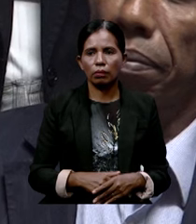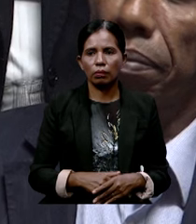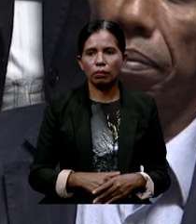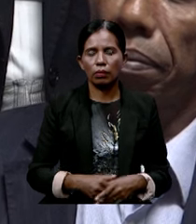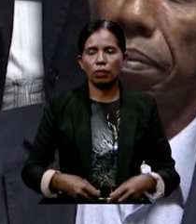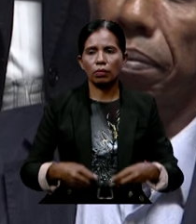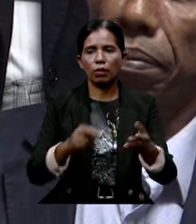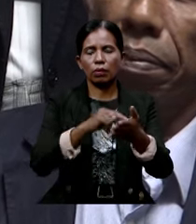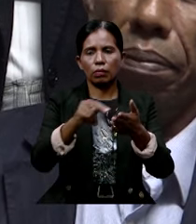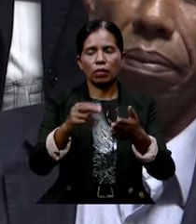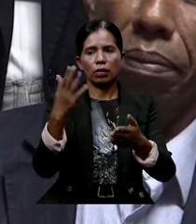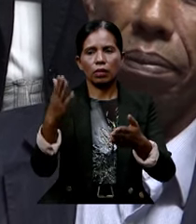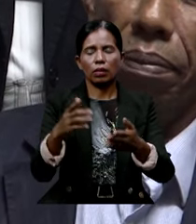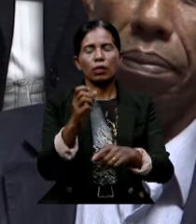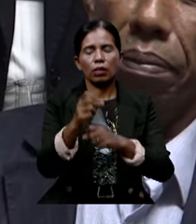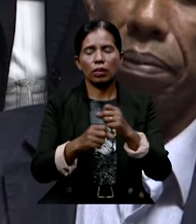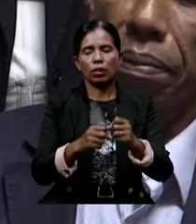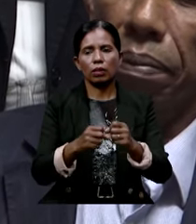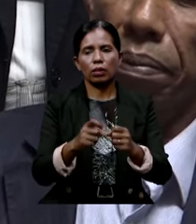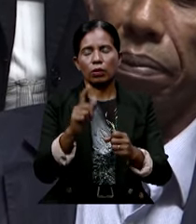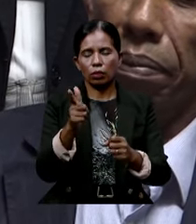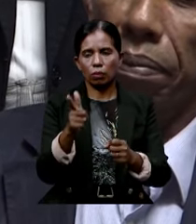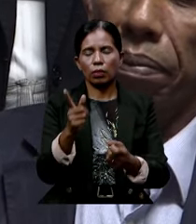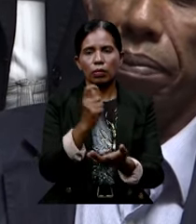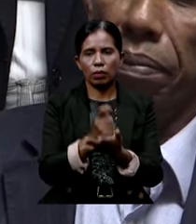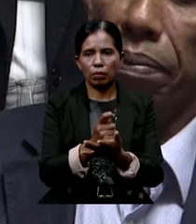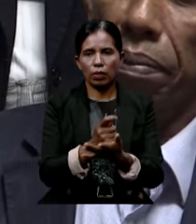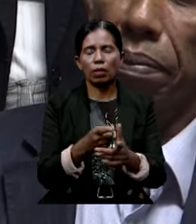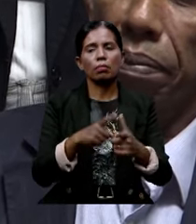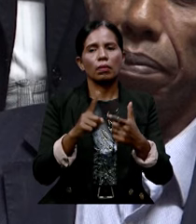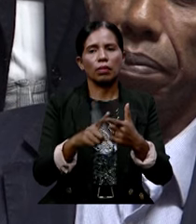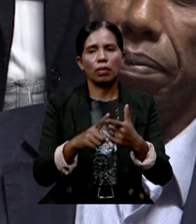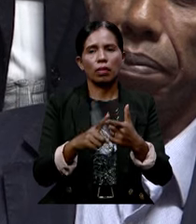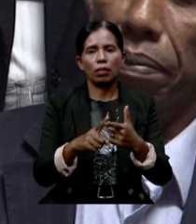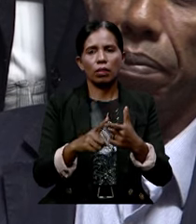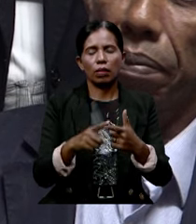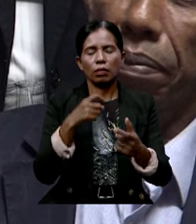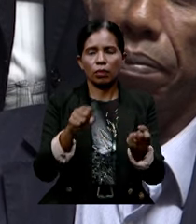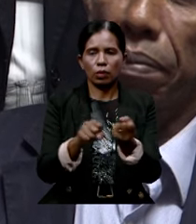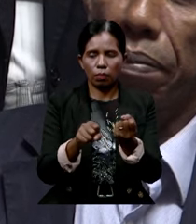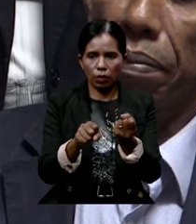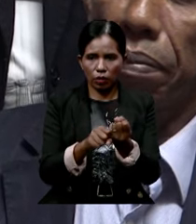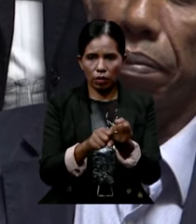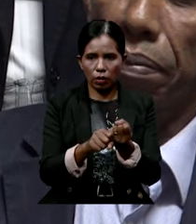fosai numero neba makarika tak ke binti mi dia binti mi mai be atau kontribusi iba ne